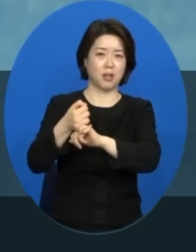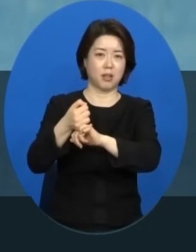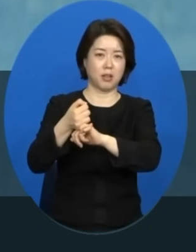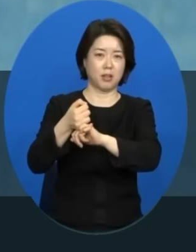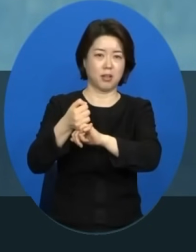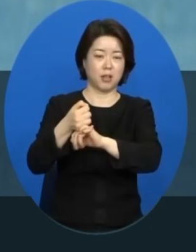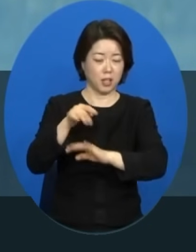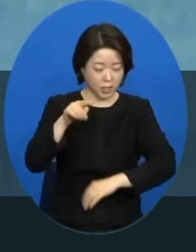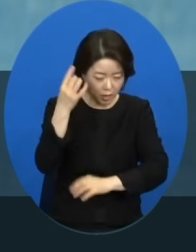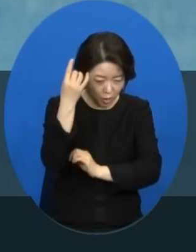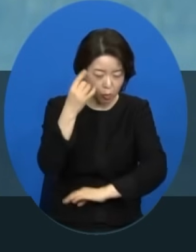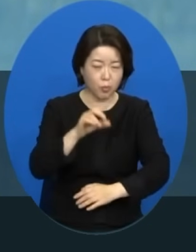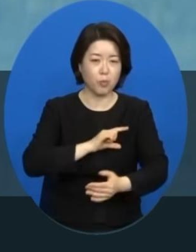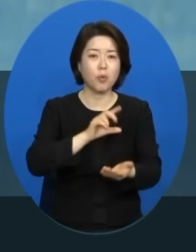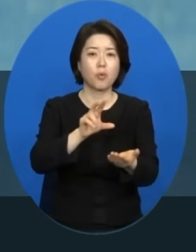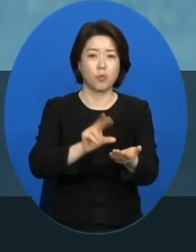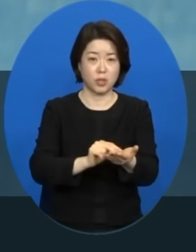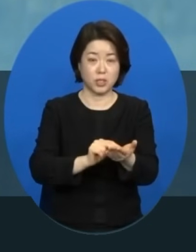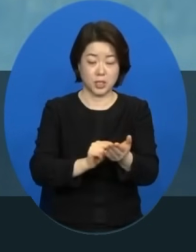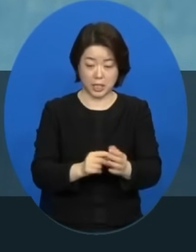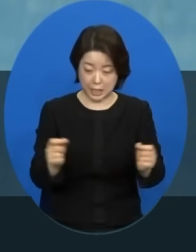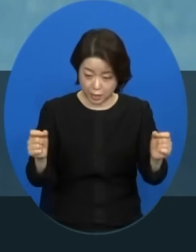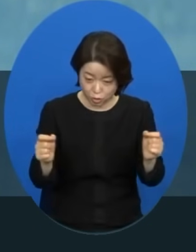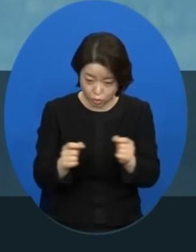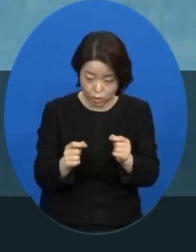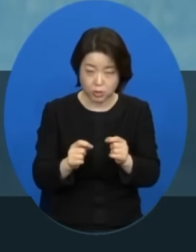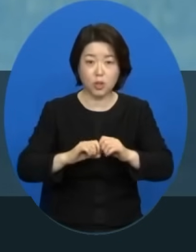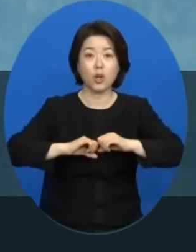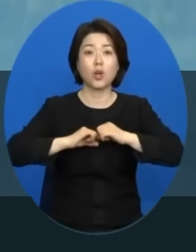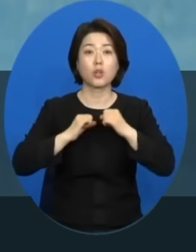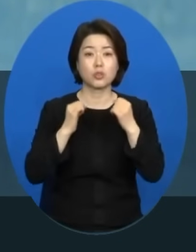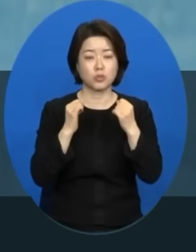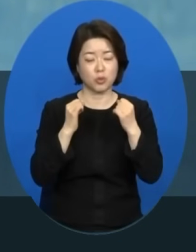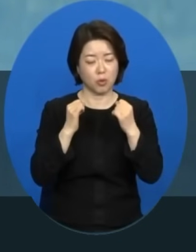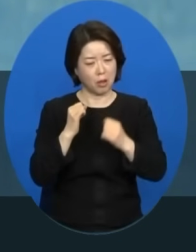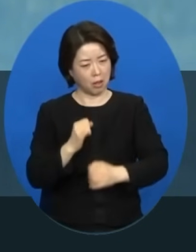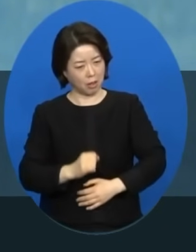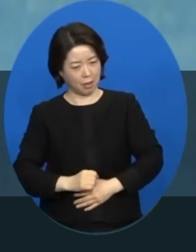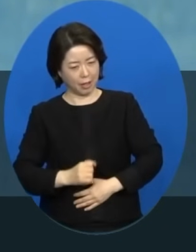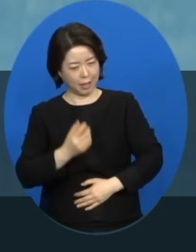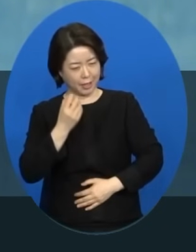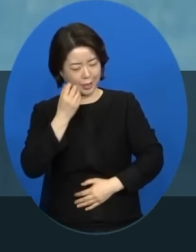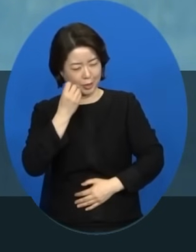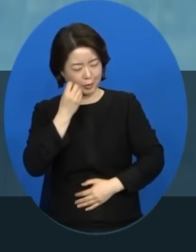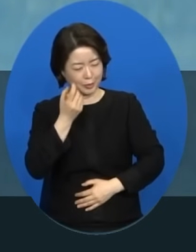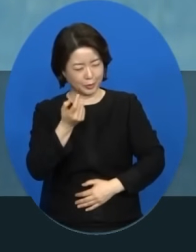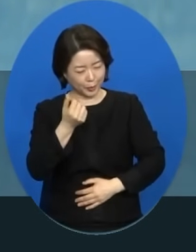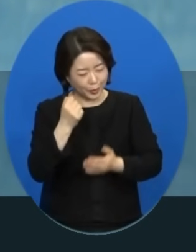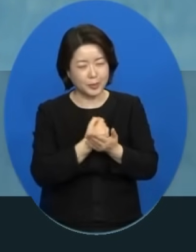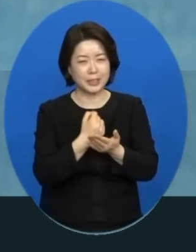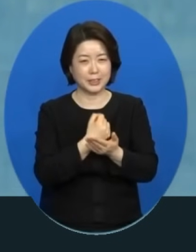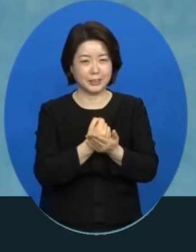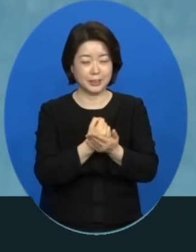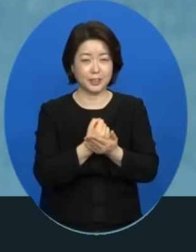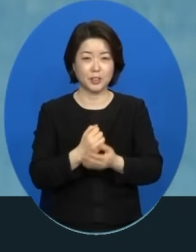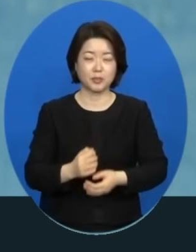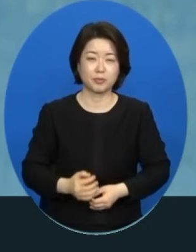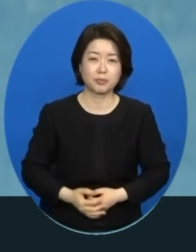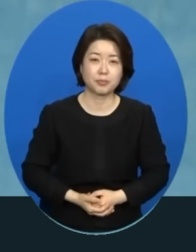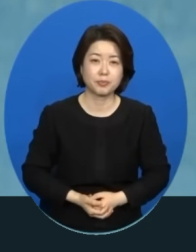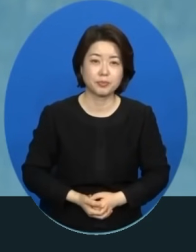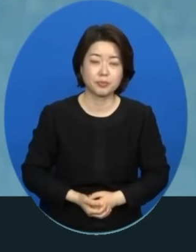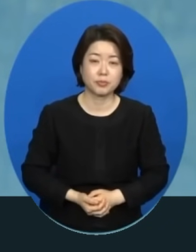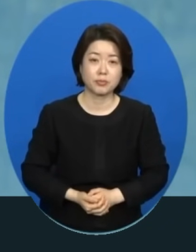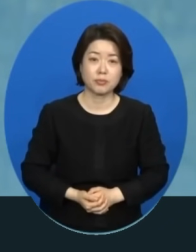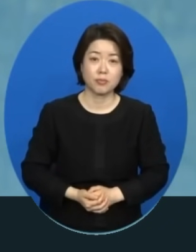이게 원제예요. 근데 이걸 그냥 줄여서 순종이라고 해서 조금 아쉬워요. 원래 의미가 전달이 잘 안 돼서.